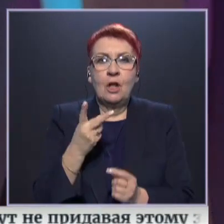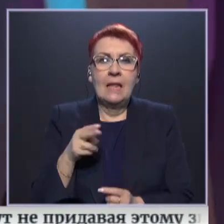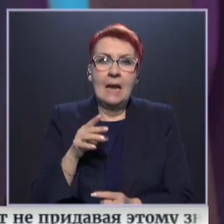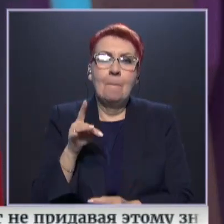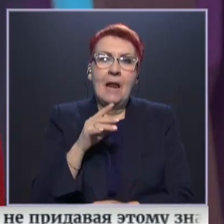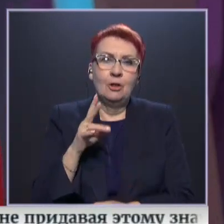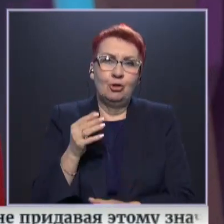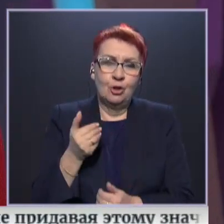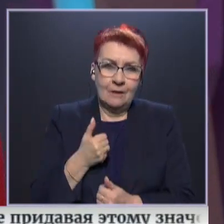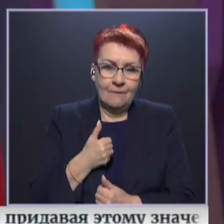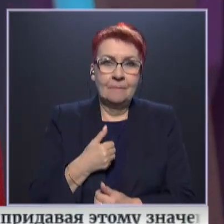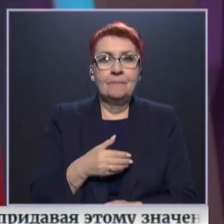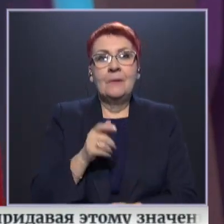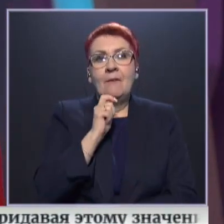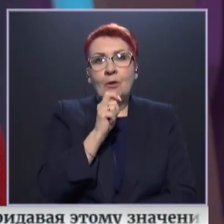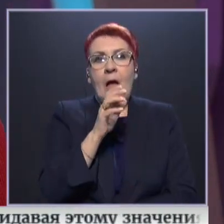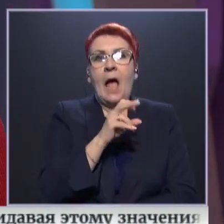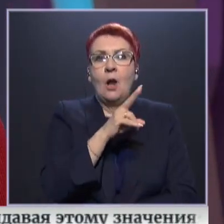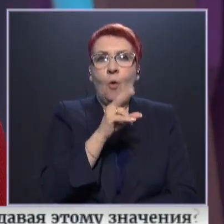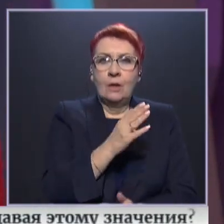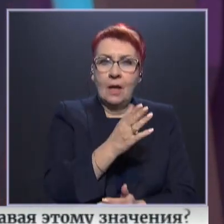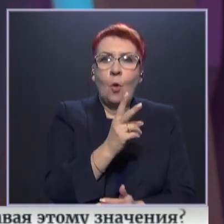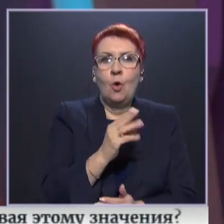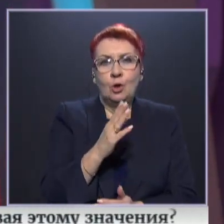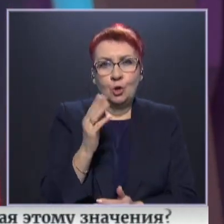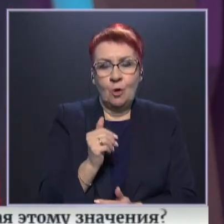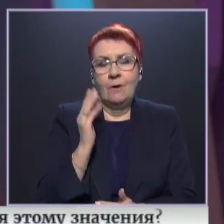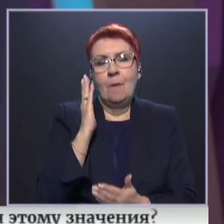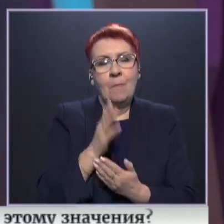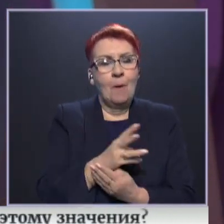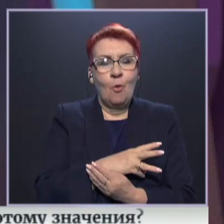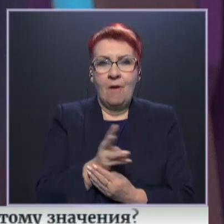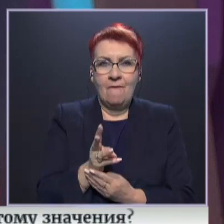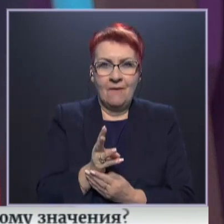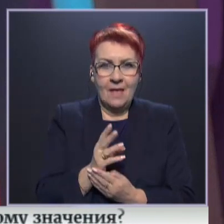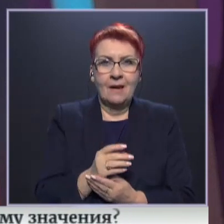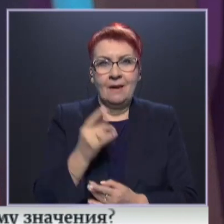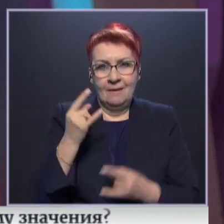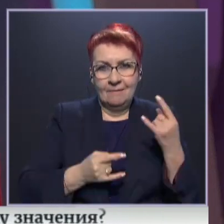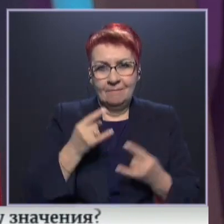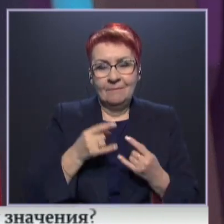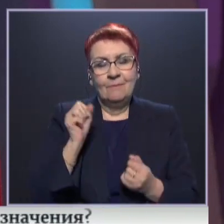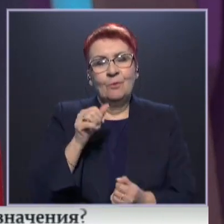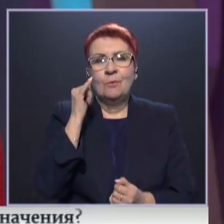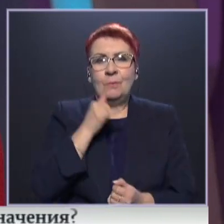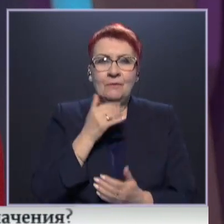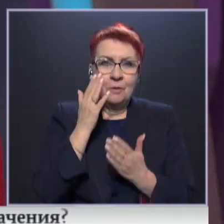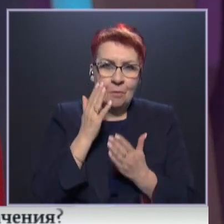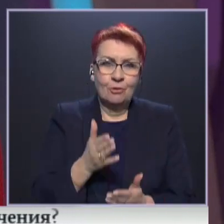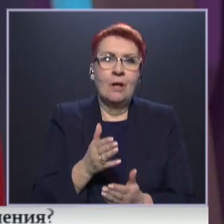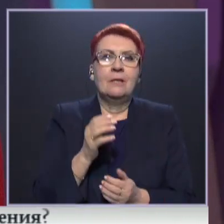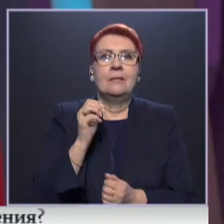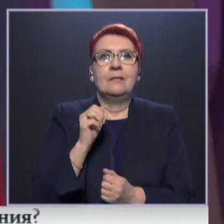Прянченникова. Я напомню, что меня зовут Алена Кулешова. Мы работаем в прямом эфире. Отвечаем на ваши вопросы. Вы можете дозвониться к нам в эфир